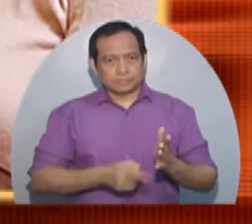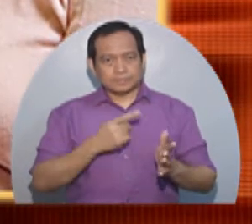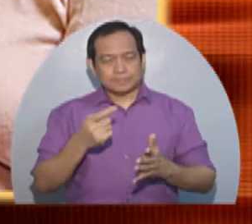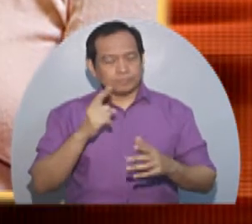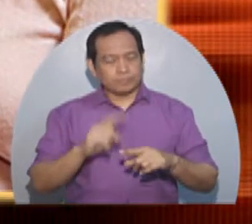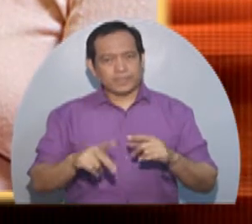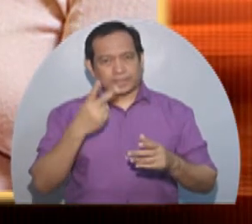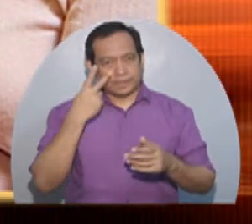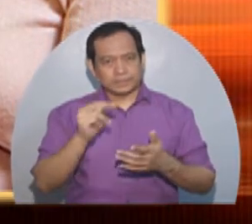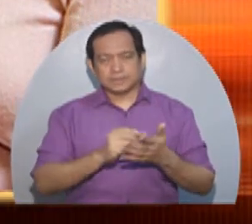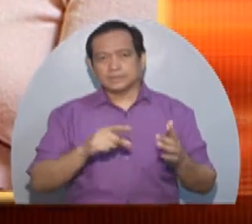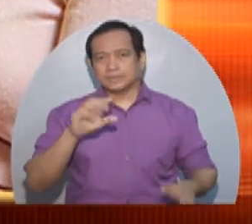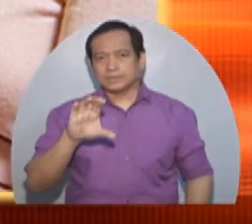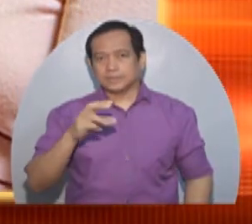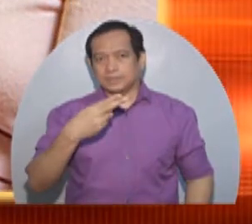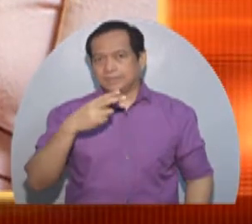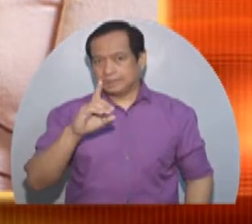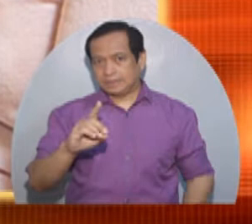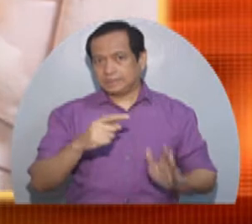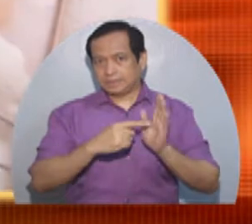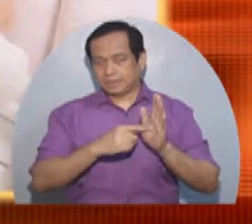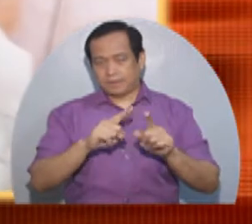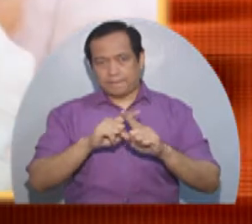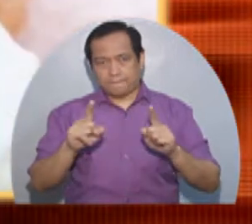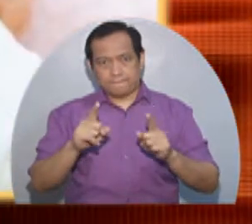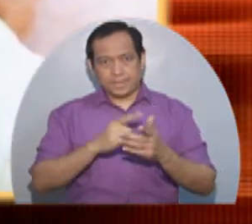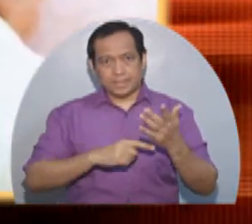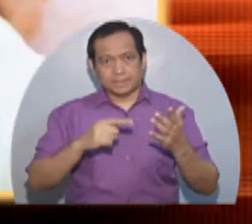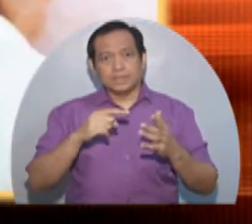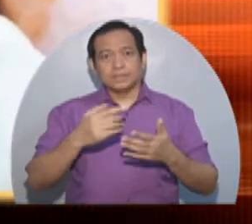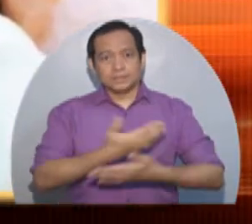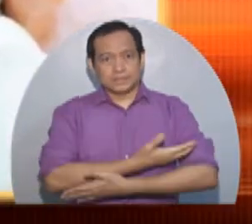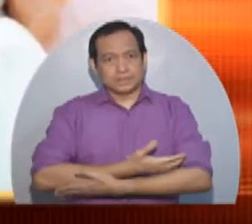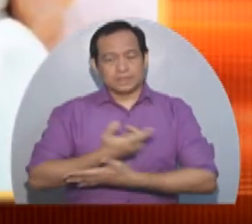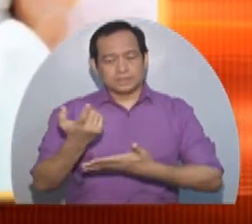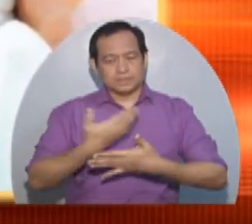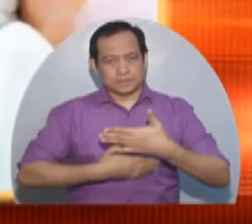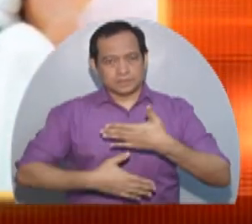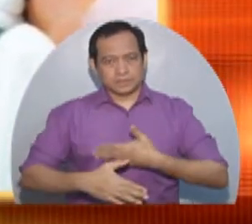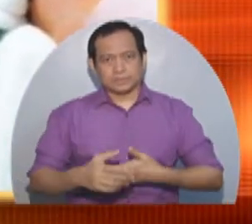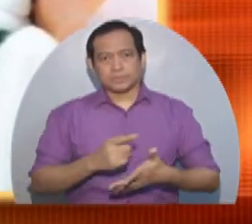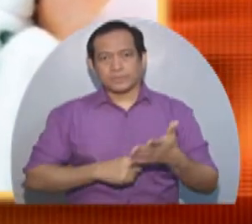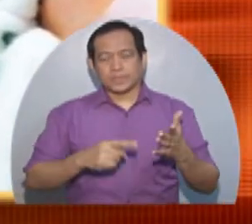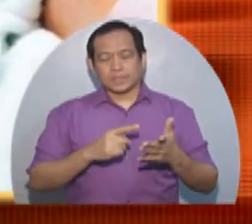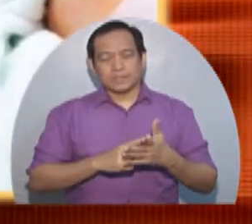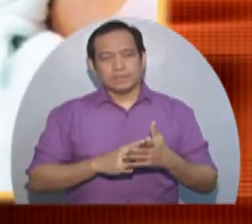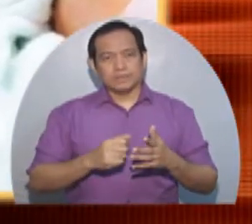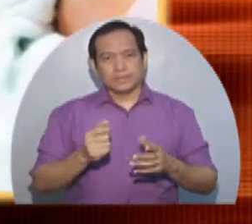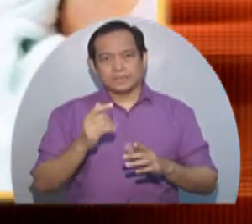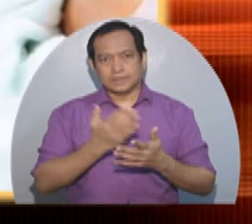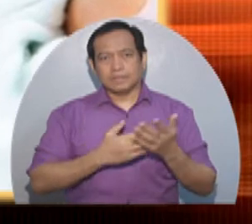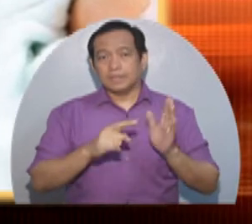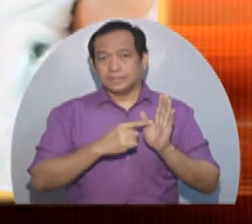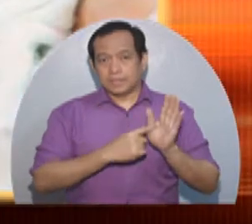hindi kaagad nakikita ang sintomas ng CHD. Ngunit sa mga sanggol na kapapanganak pa lamang, pag lumabas ito, ang mga